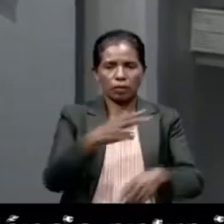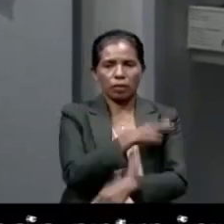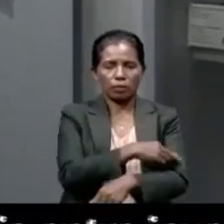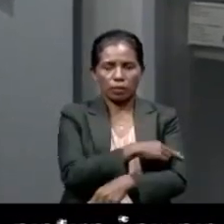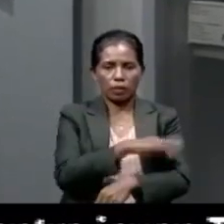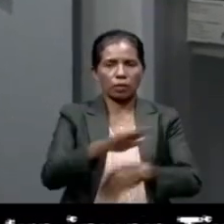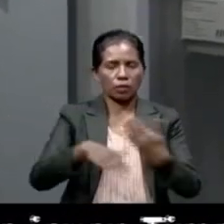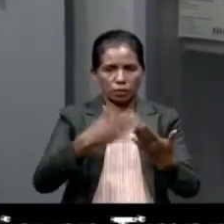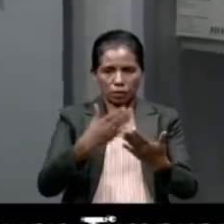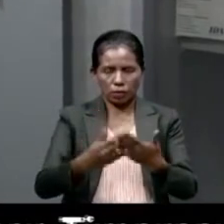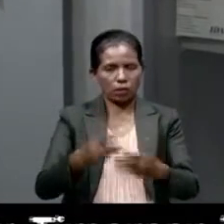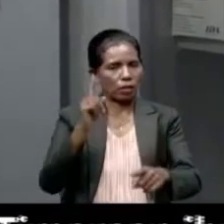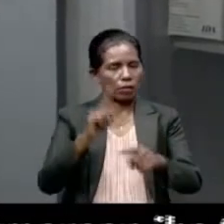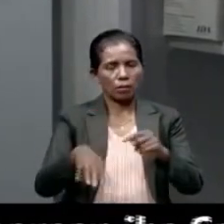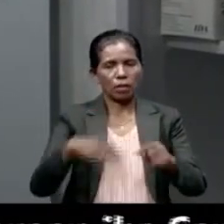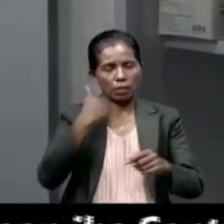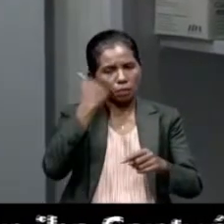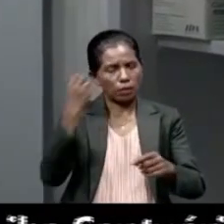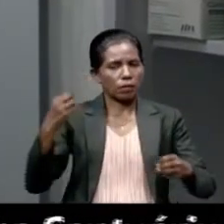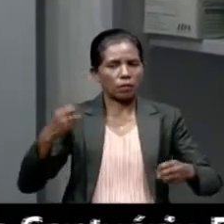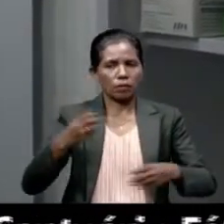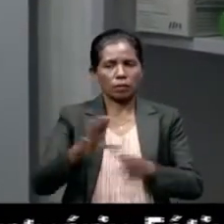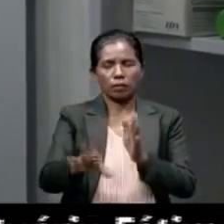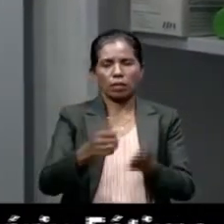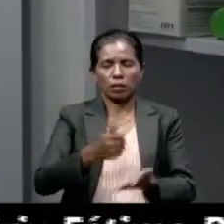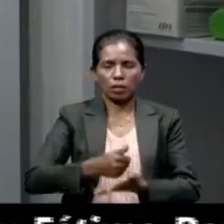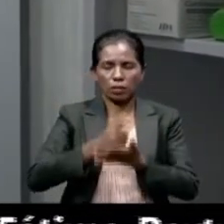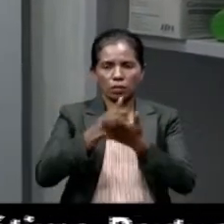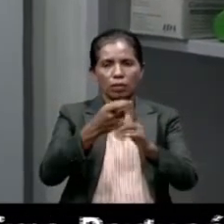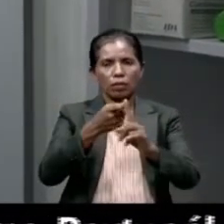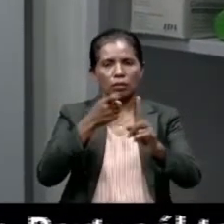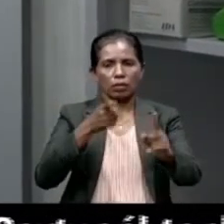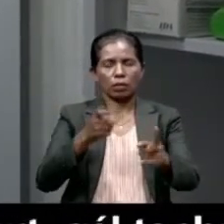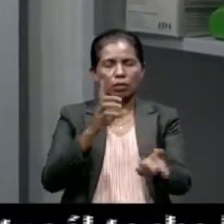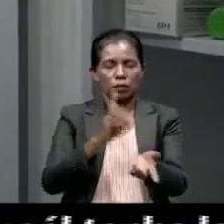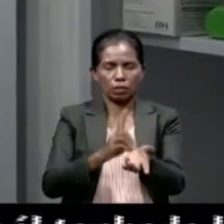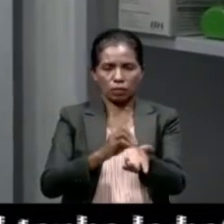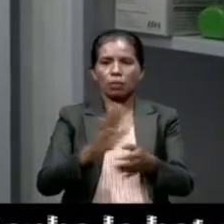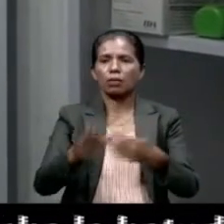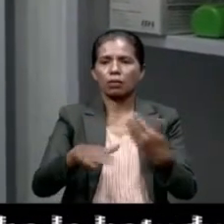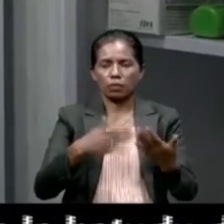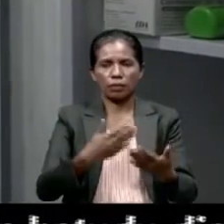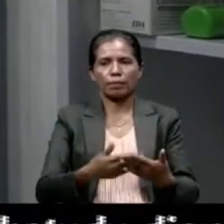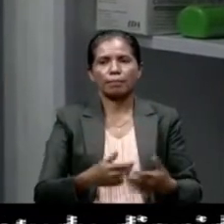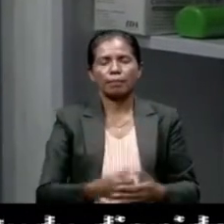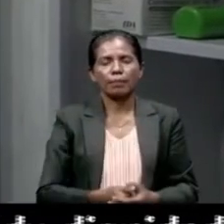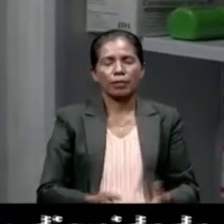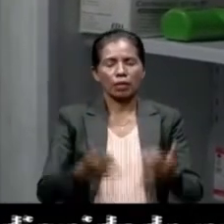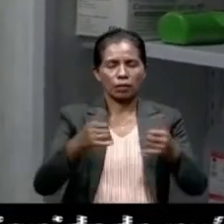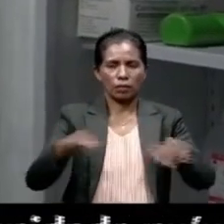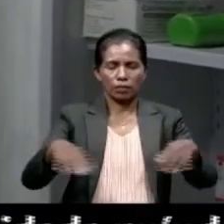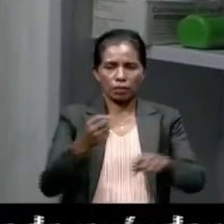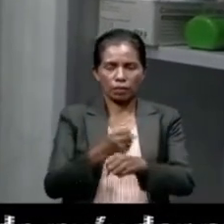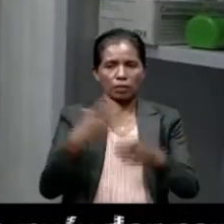fasilidadi saudi sira, no la bele moe no tauk o di hetan tratamento no aconselamento husi pessoal saudi sira. Além de esforço